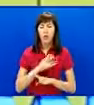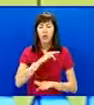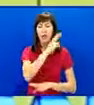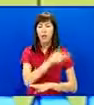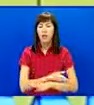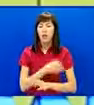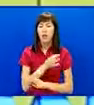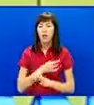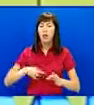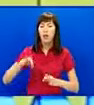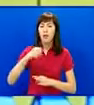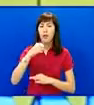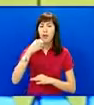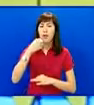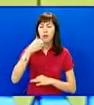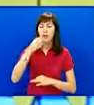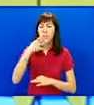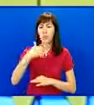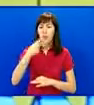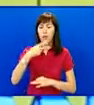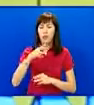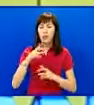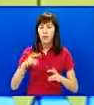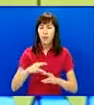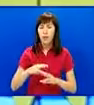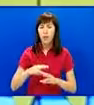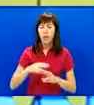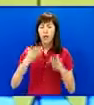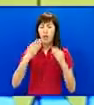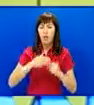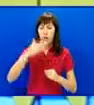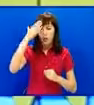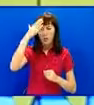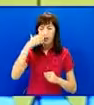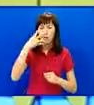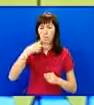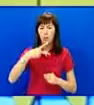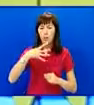восточного ветра 15-20 метров в секунду. Днем ожидается сильная жара 41 градусов.